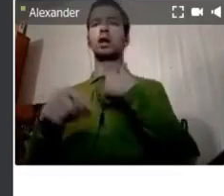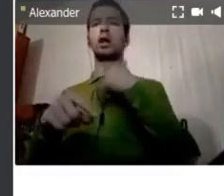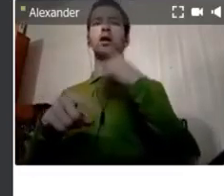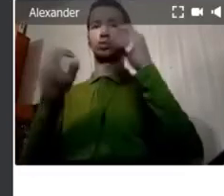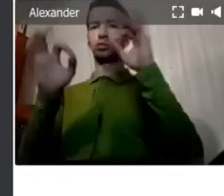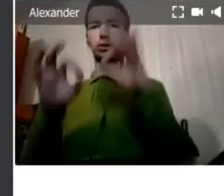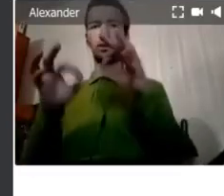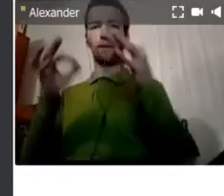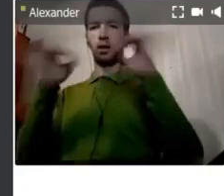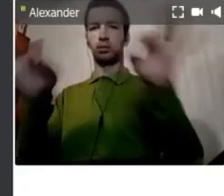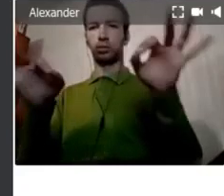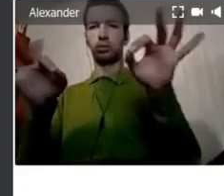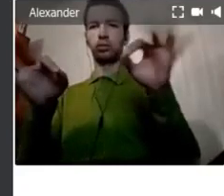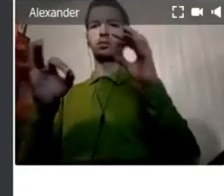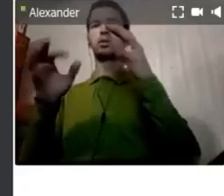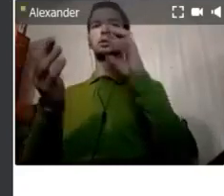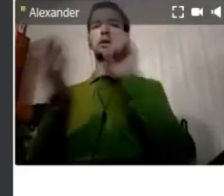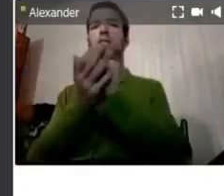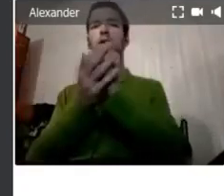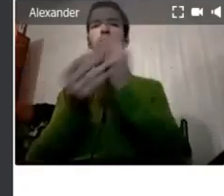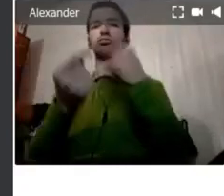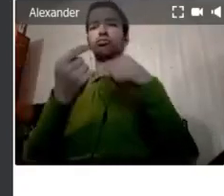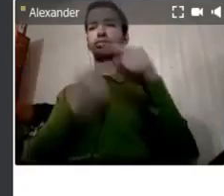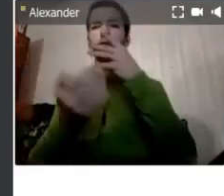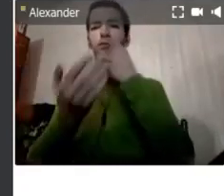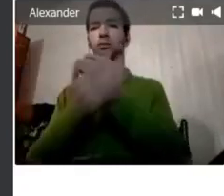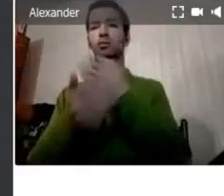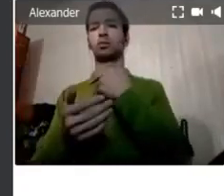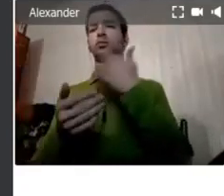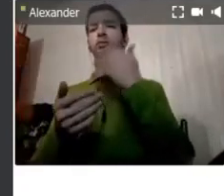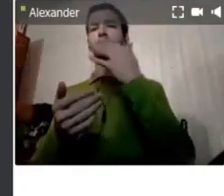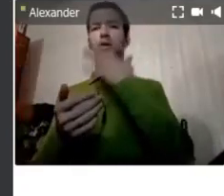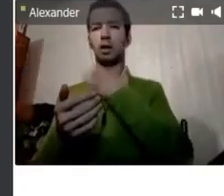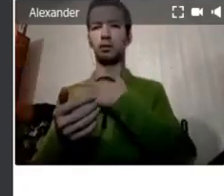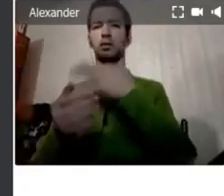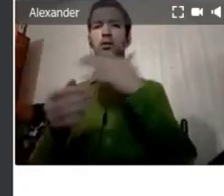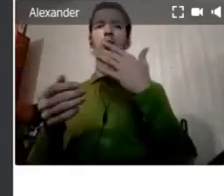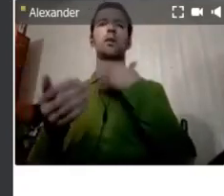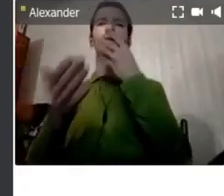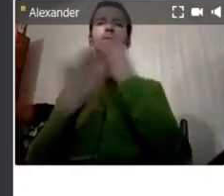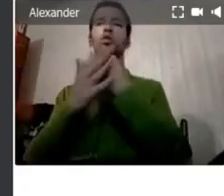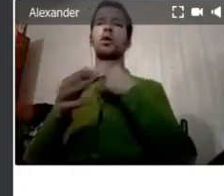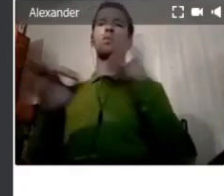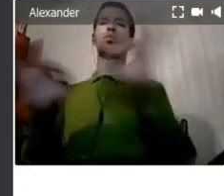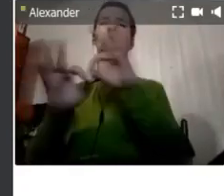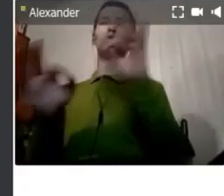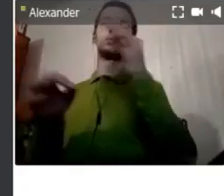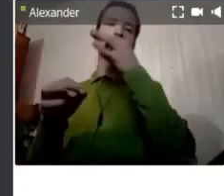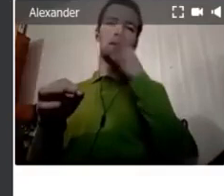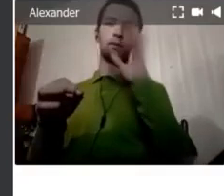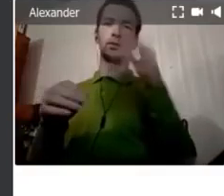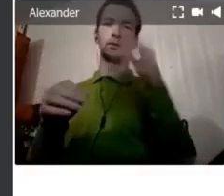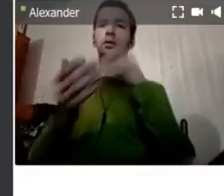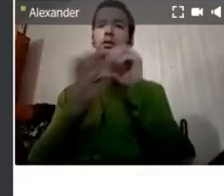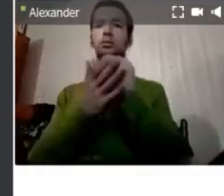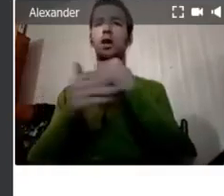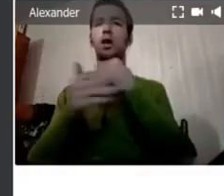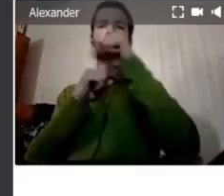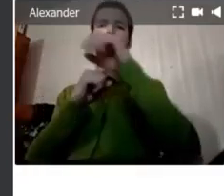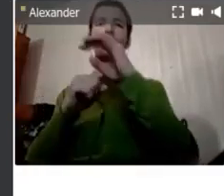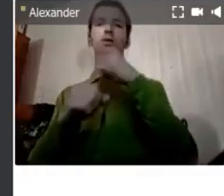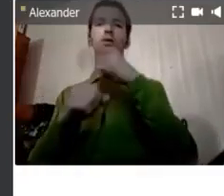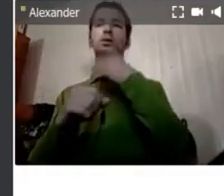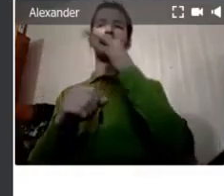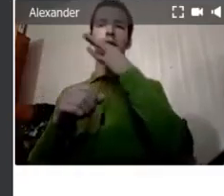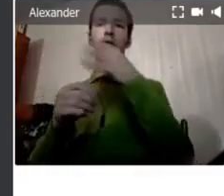миллионерами, с успешными людьми, езжу на дорогой японской машине. Я не знаю, то есть я просыпаюсь в 2 часа дня,